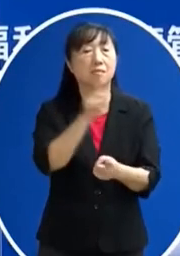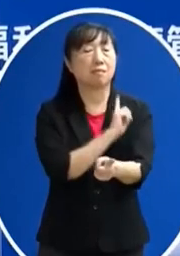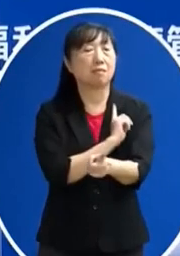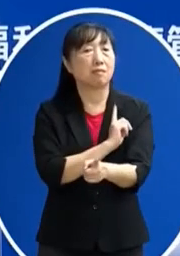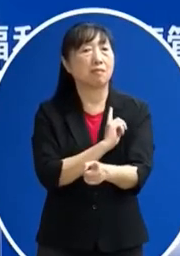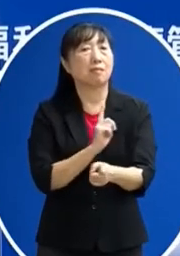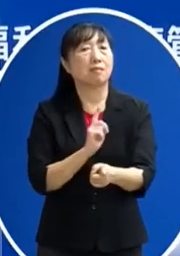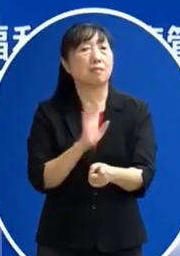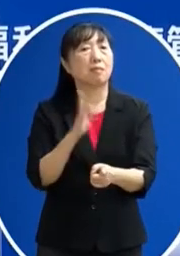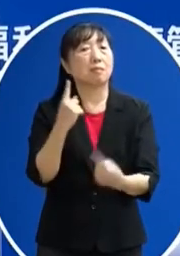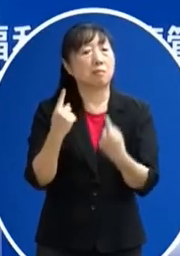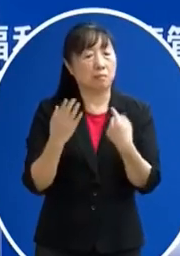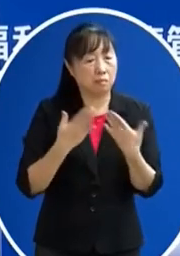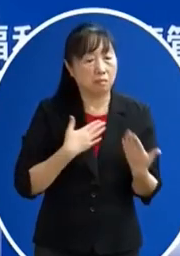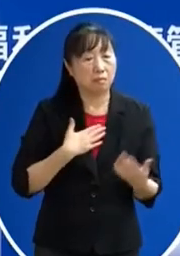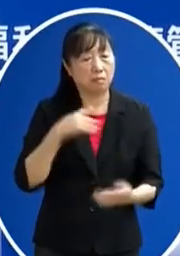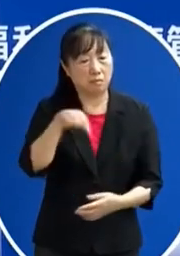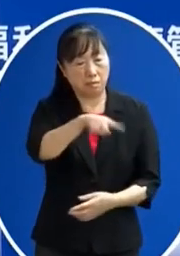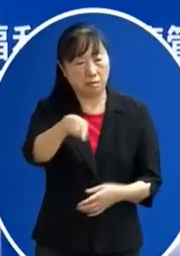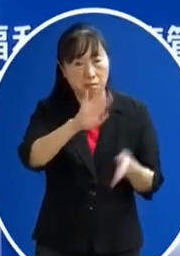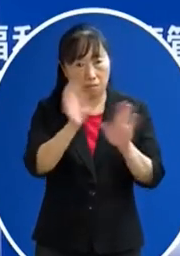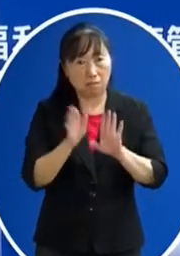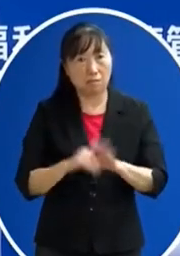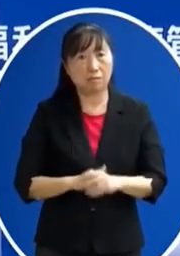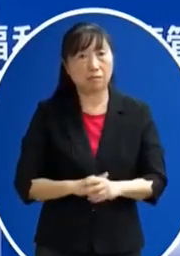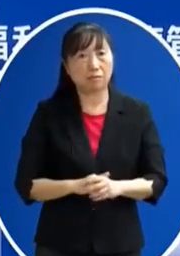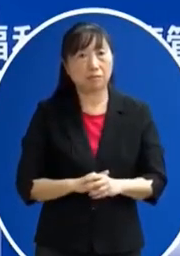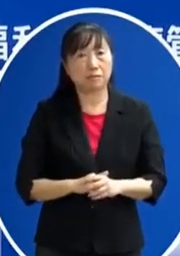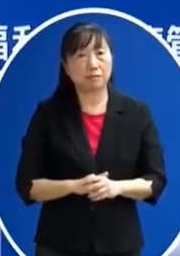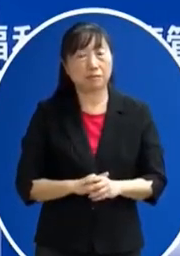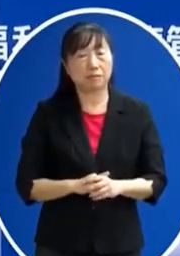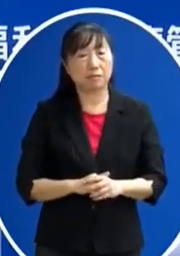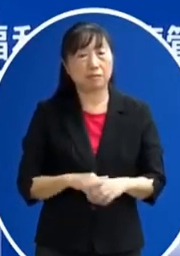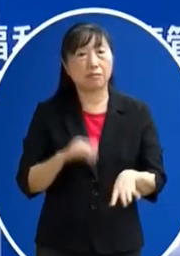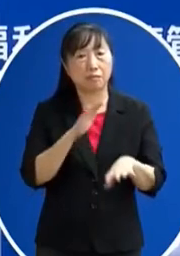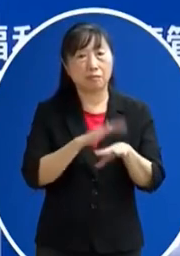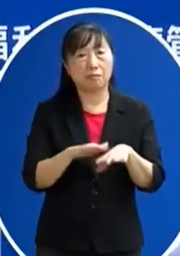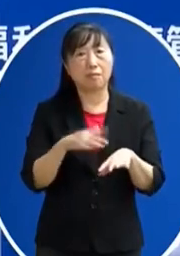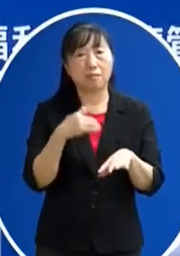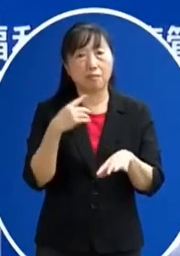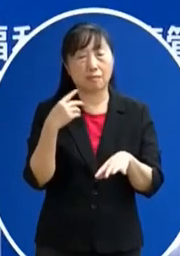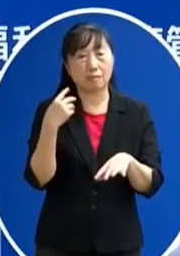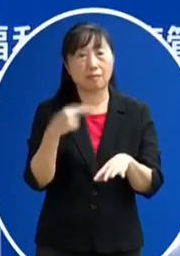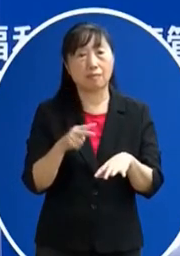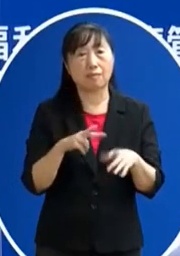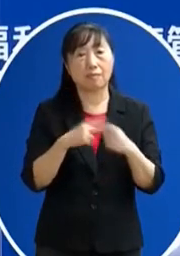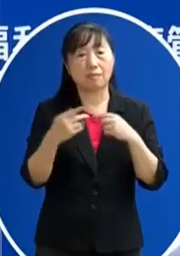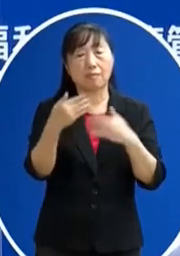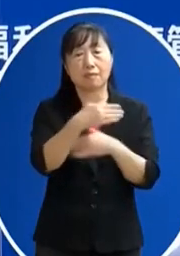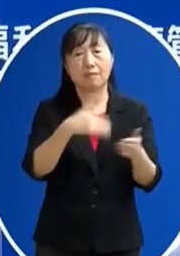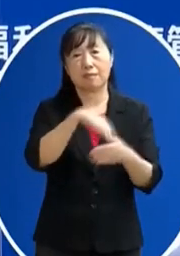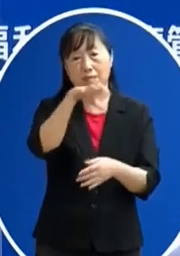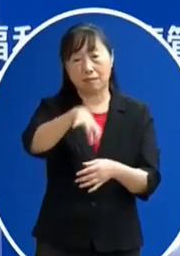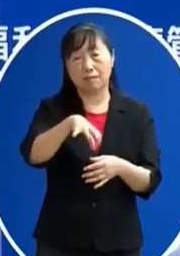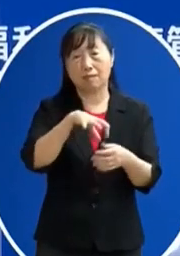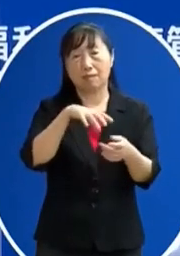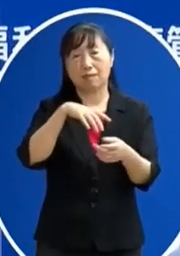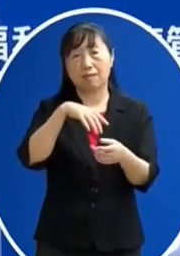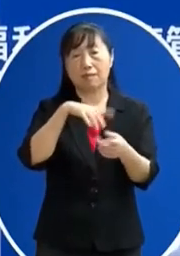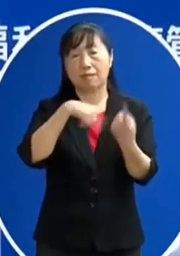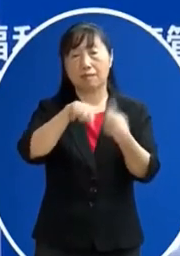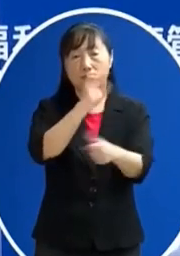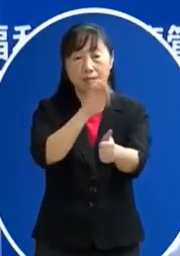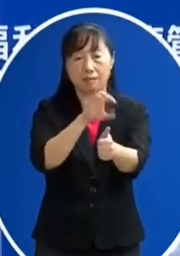们会比较了解了哈。那我们也希望哈，就是说我们会跟转达哈，再跟交通部来转达哈，就